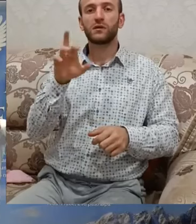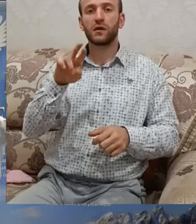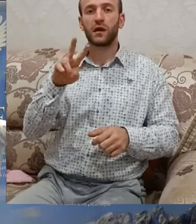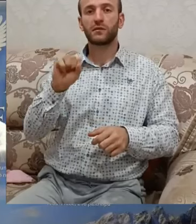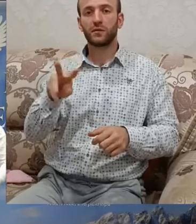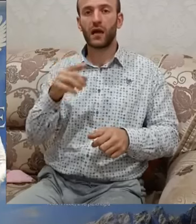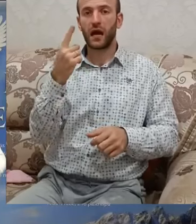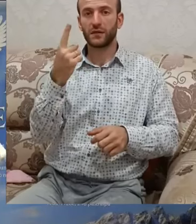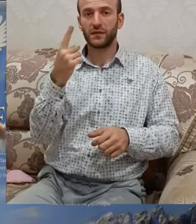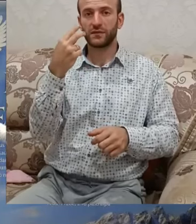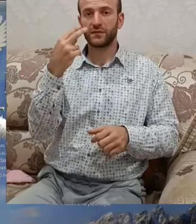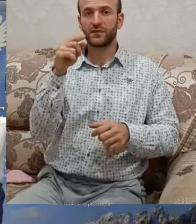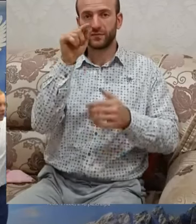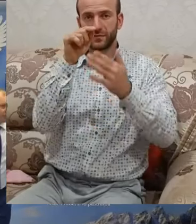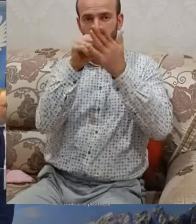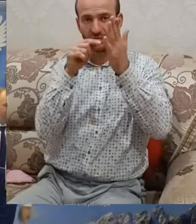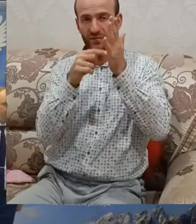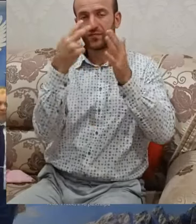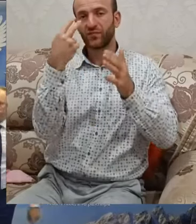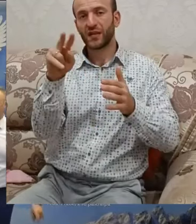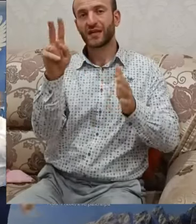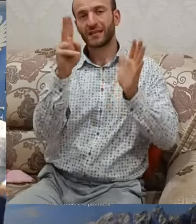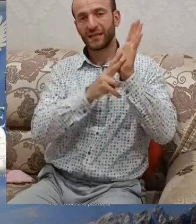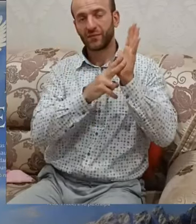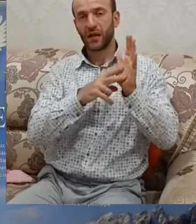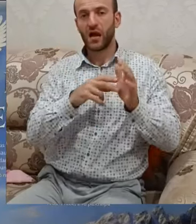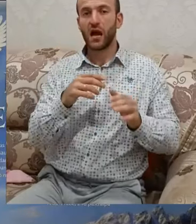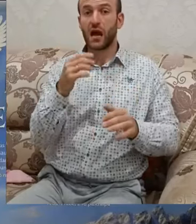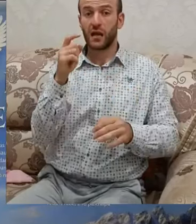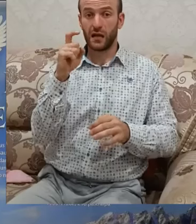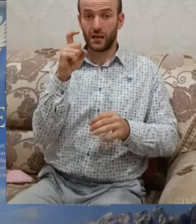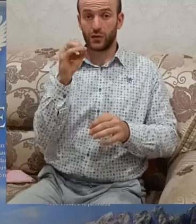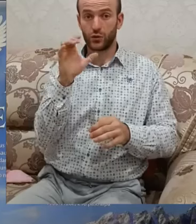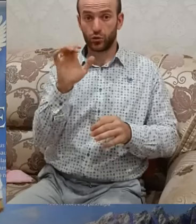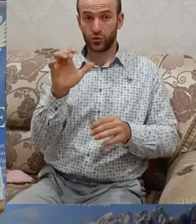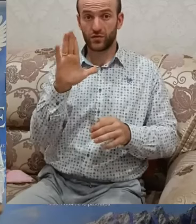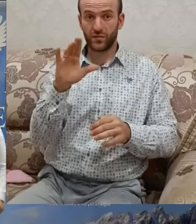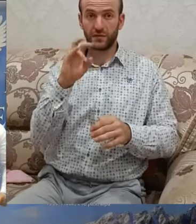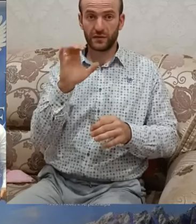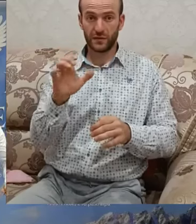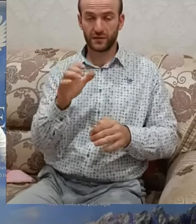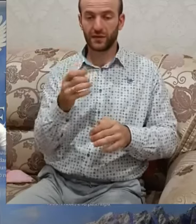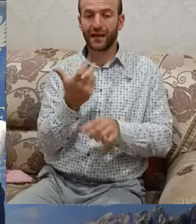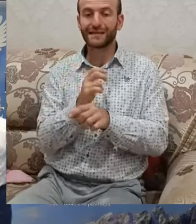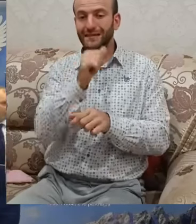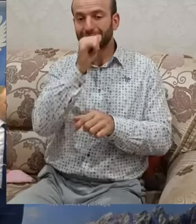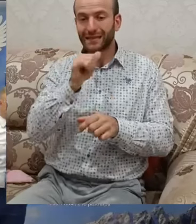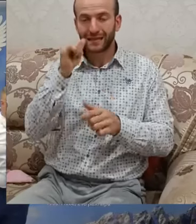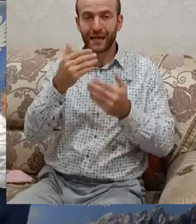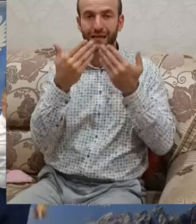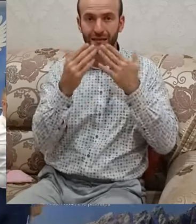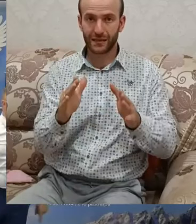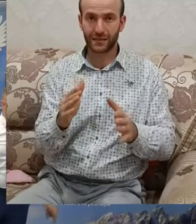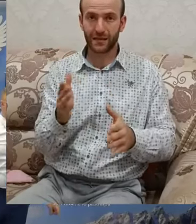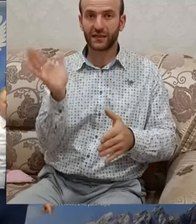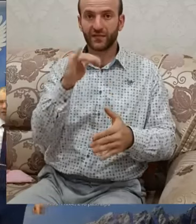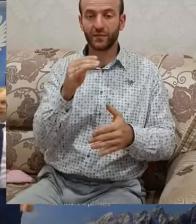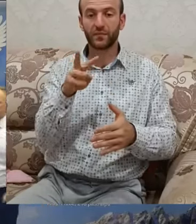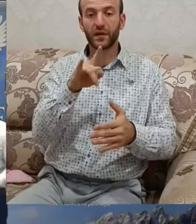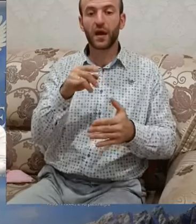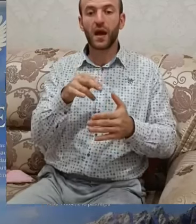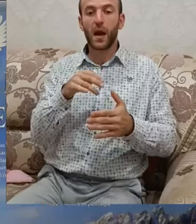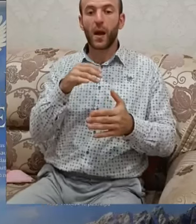нас. Paslaptis. Apreikšta. Тайна раскрыта. Прийдем при тобулумо. Давайте подойдем к совершенству. Христос пилнатве.